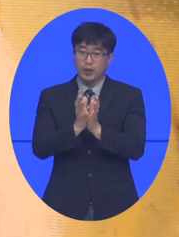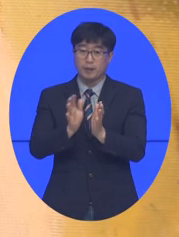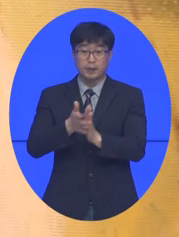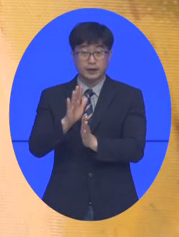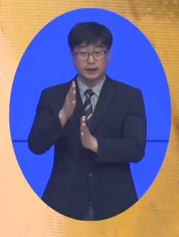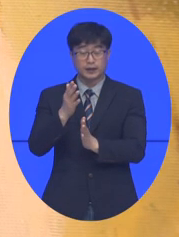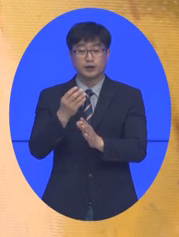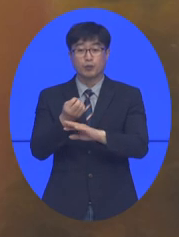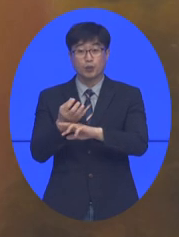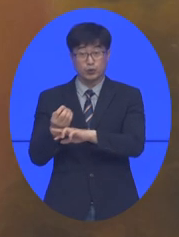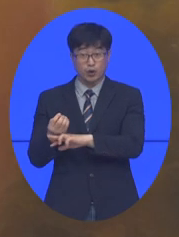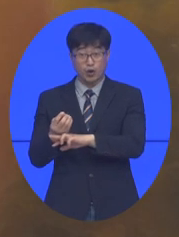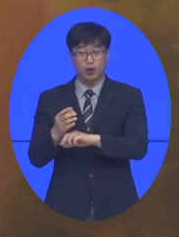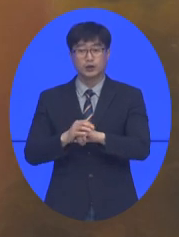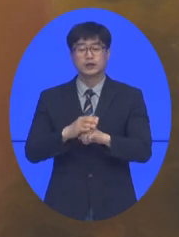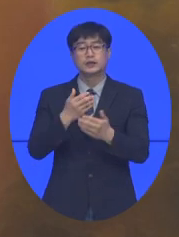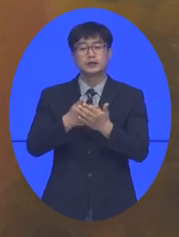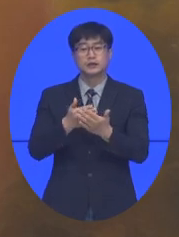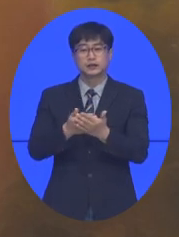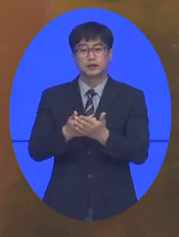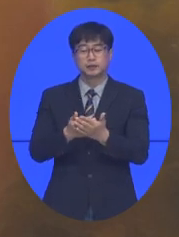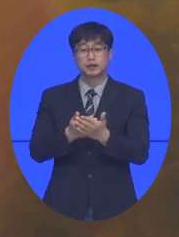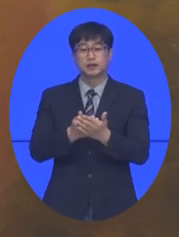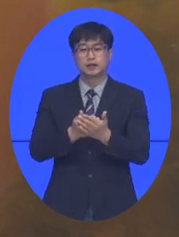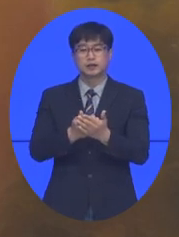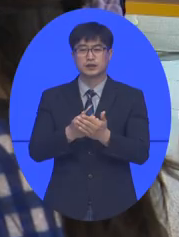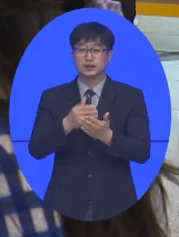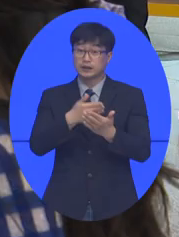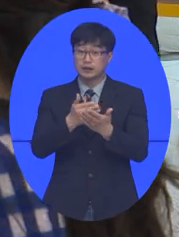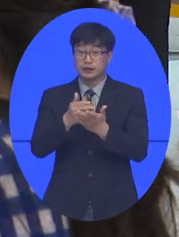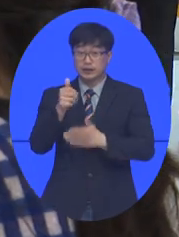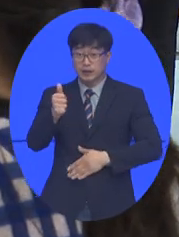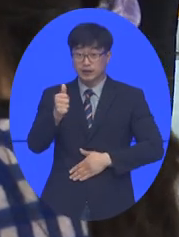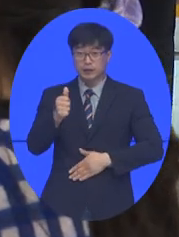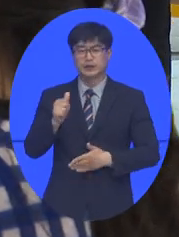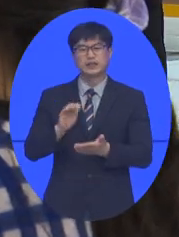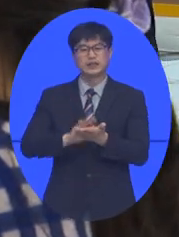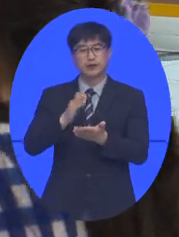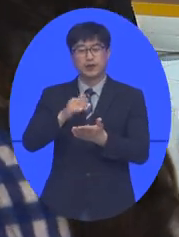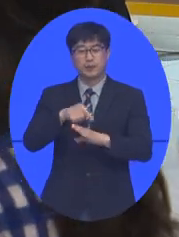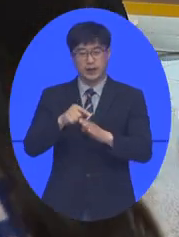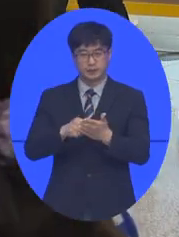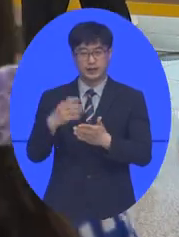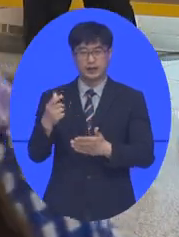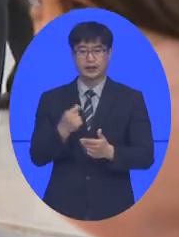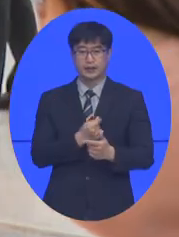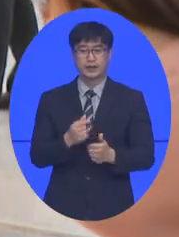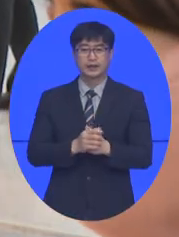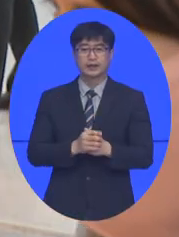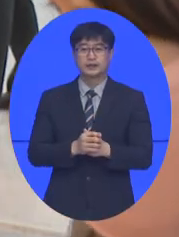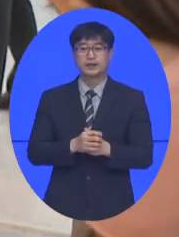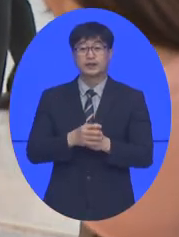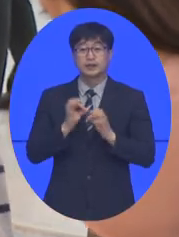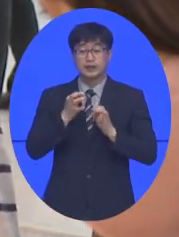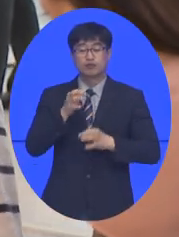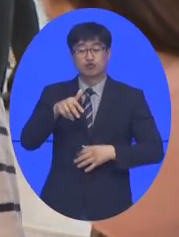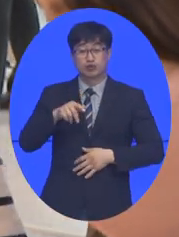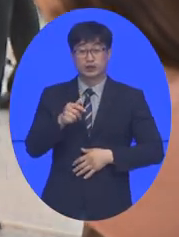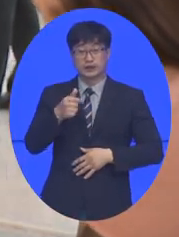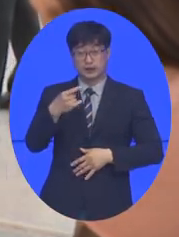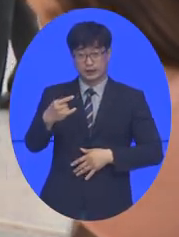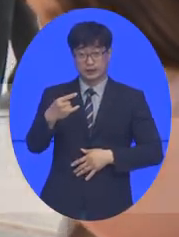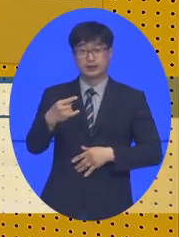반짝이는 보석 장식이 그린이의 꿈과 열정처럼 빛납니다. 경기도 인공지능 창작단 김주희 교육생의